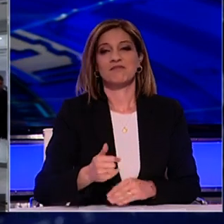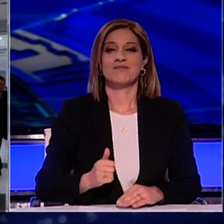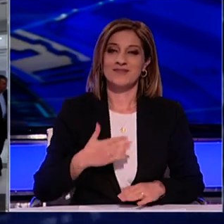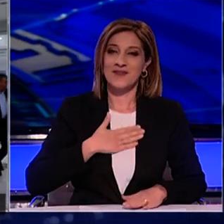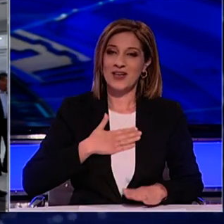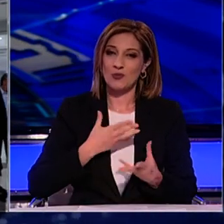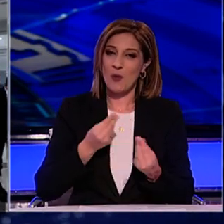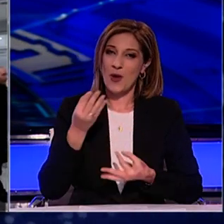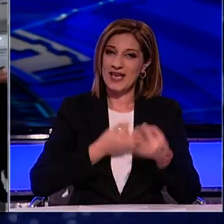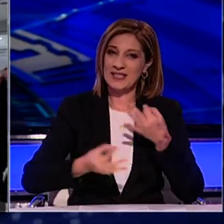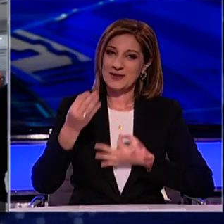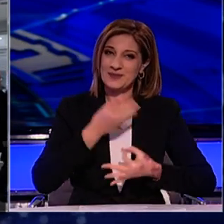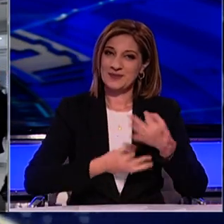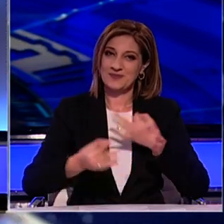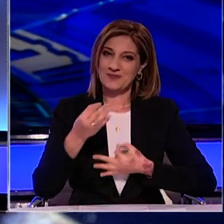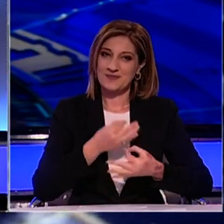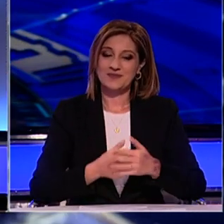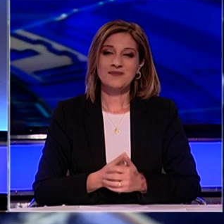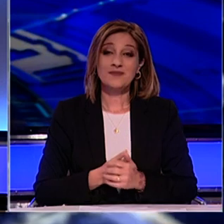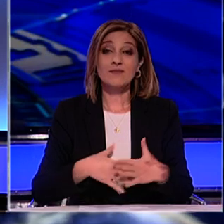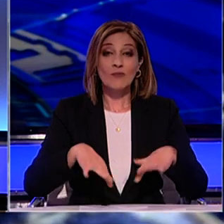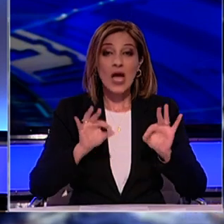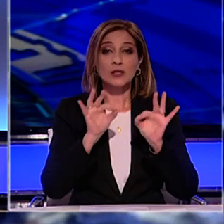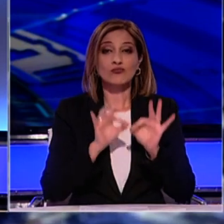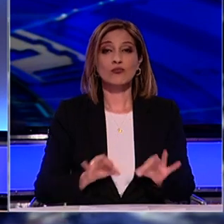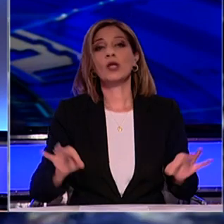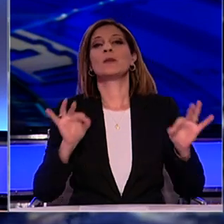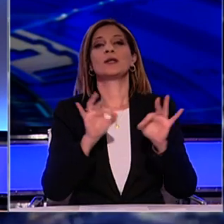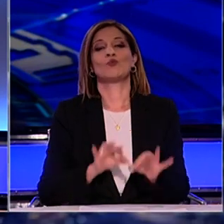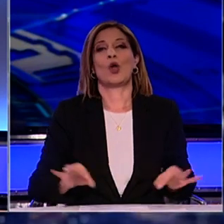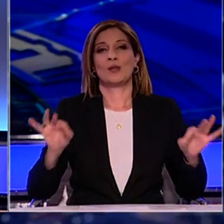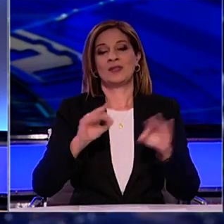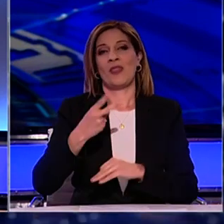Ευχαριστούμε την Σοφία Ιωσήφ. Άρχισε η αντίστροφη μέτρηση.